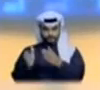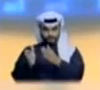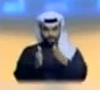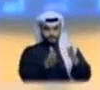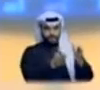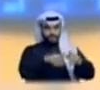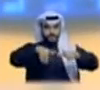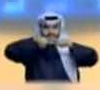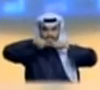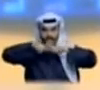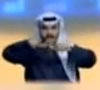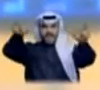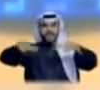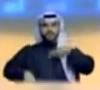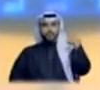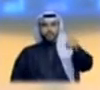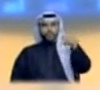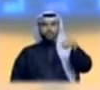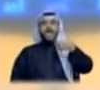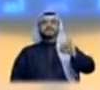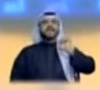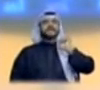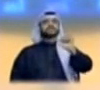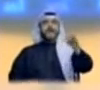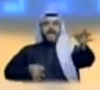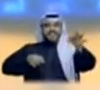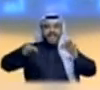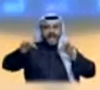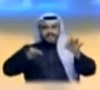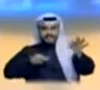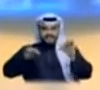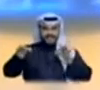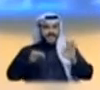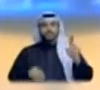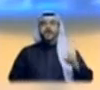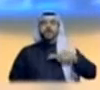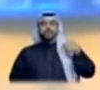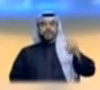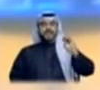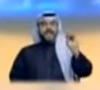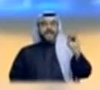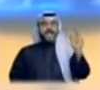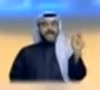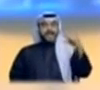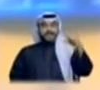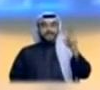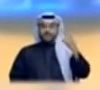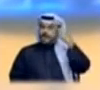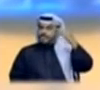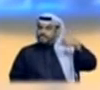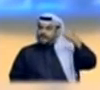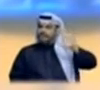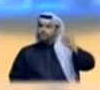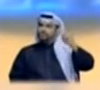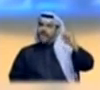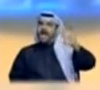أعلنت وزيرة الشؤون الاجتماعية والعمل ووزيرة الدولة لشؤون التخطيط والتنمية هند الصبيح اليوم عن وجود نية إنشاء